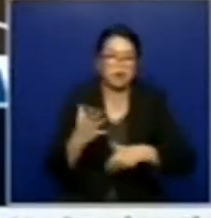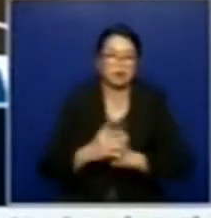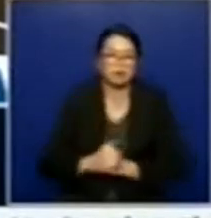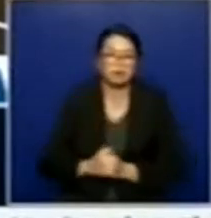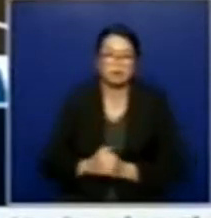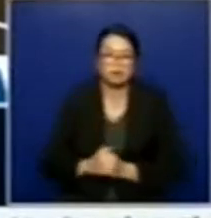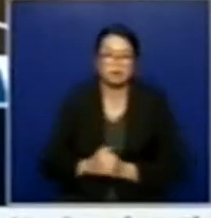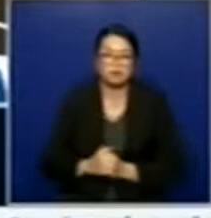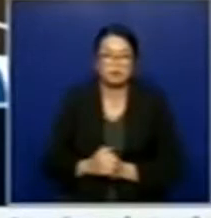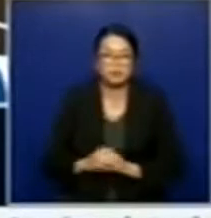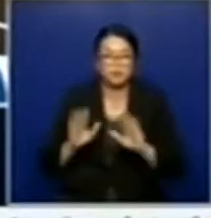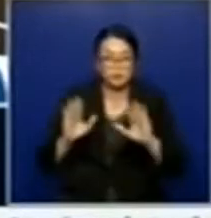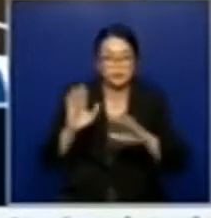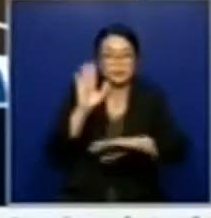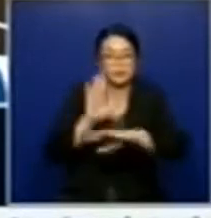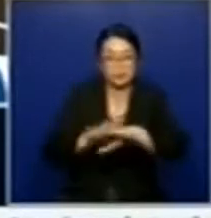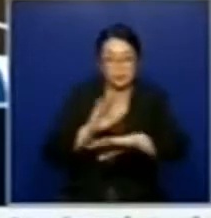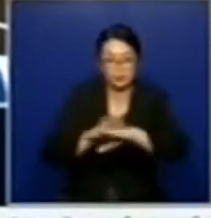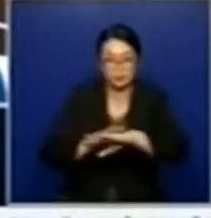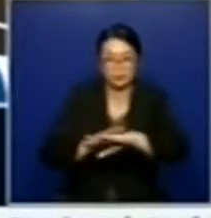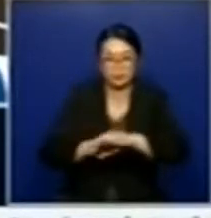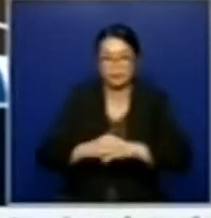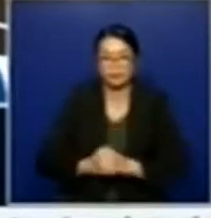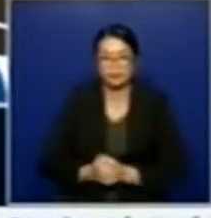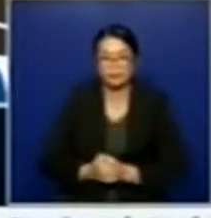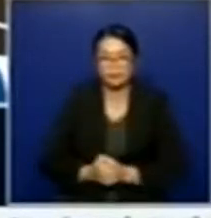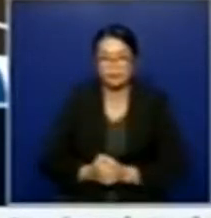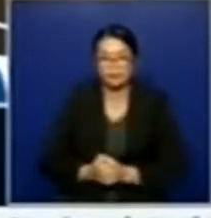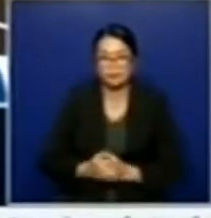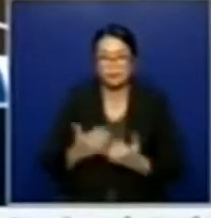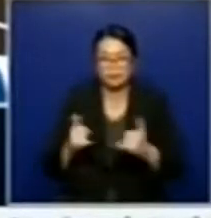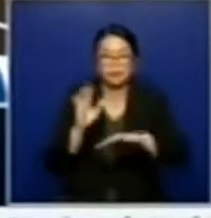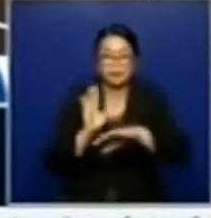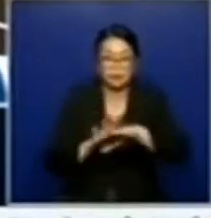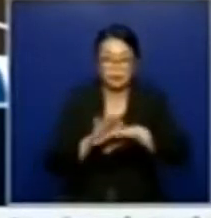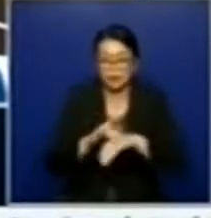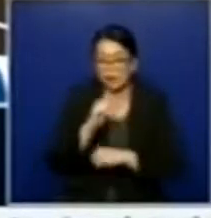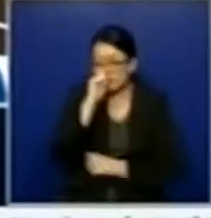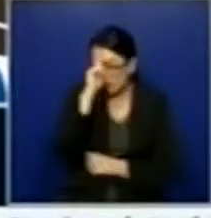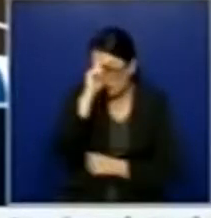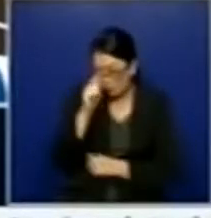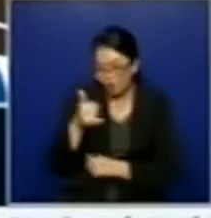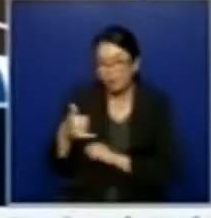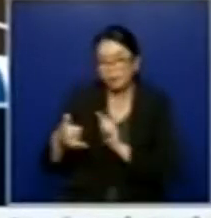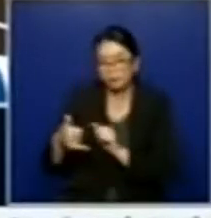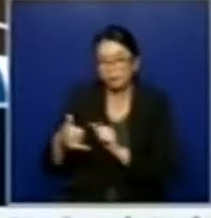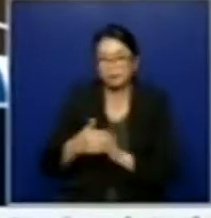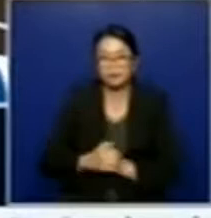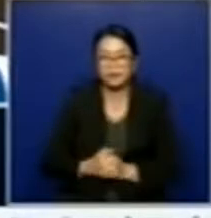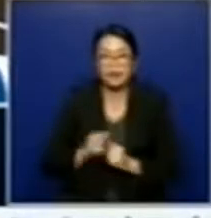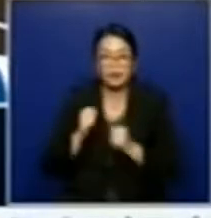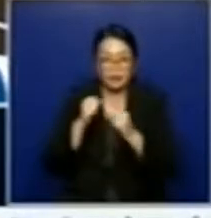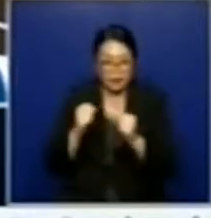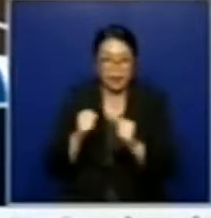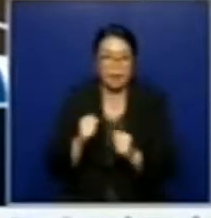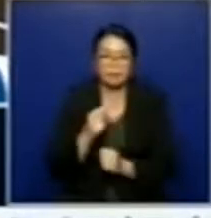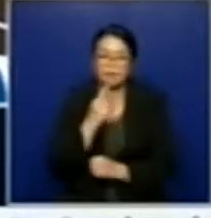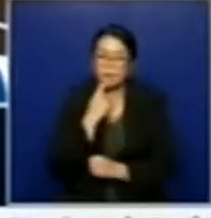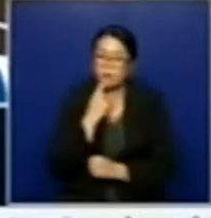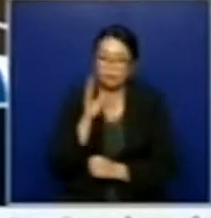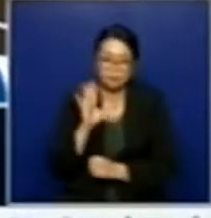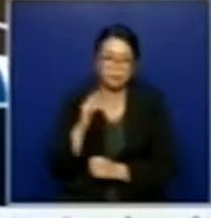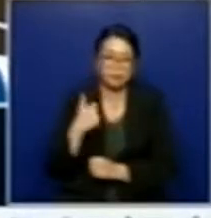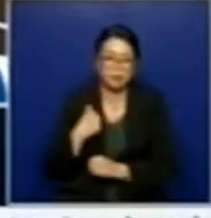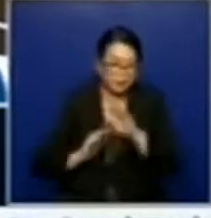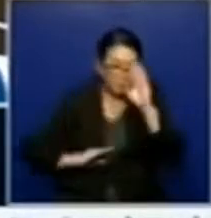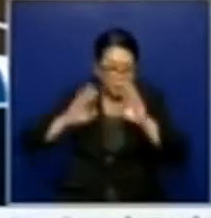าม อันนี้ต้องขอเตือนด้วยความนับถือนะครับจิรัตน์ครับ ครับ ผมว่าพยายามหลีกเลี่ยงประเดี๋ยวจะมี